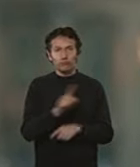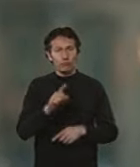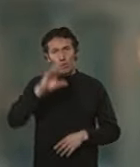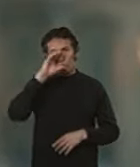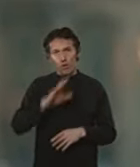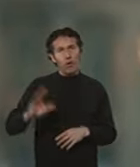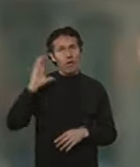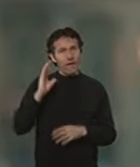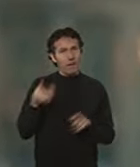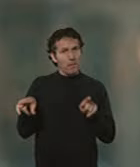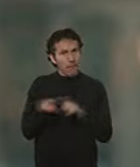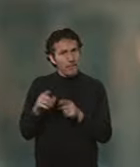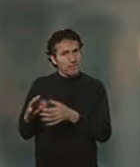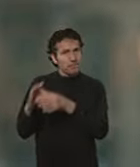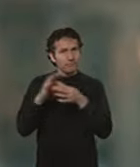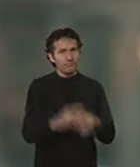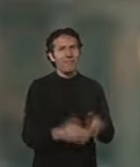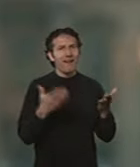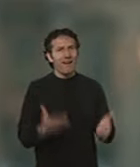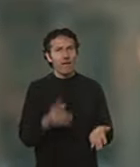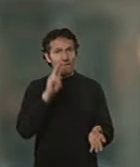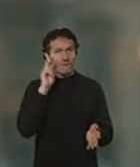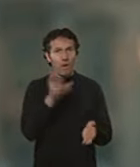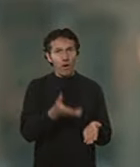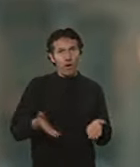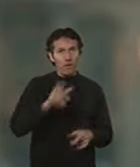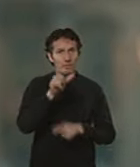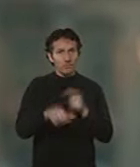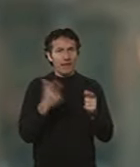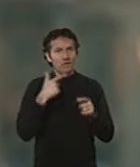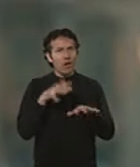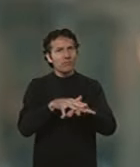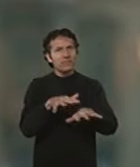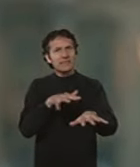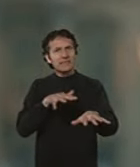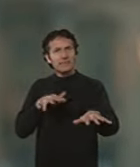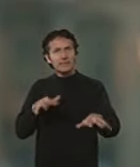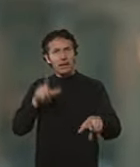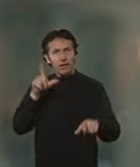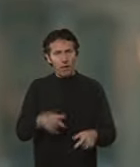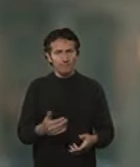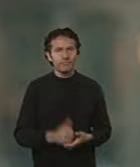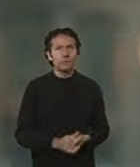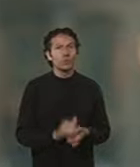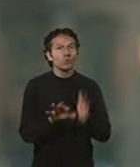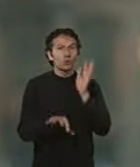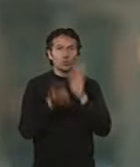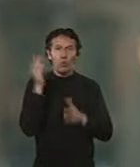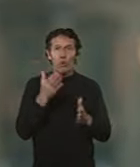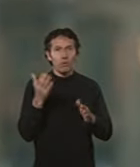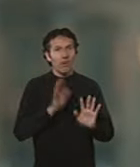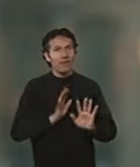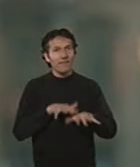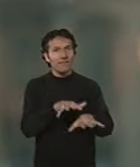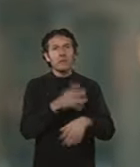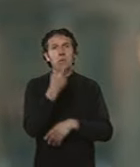voix mes chers compatriotes regardez regardez les cortègees ils ont choisi de défiler avec le